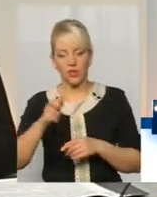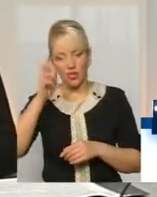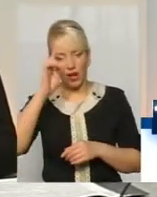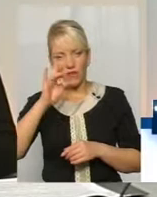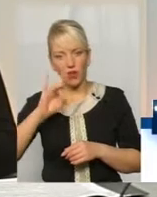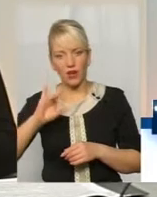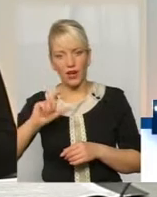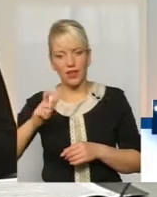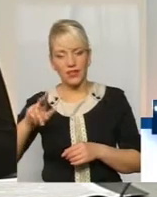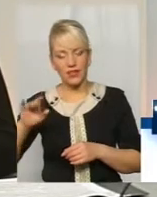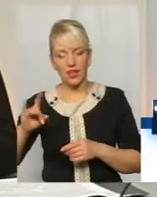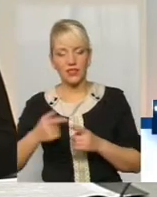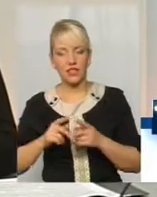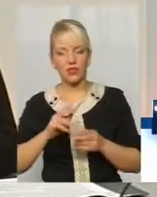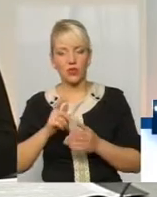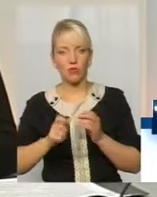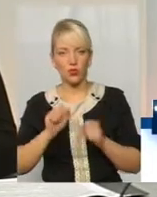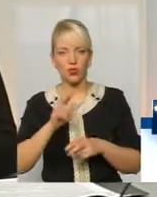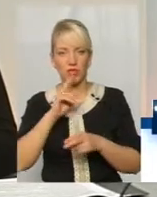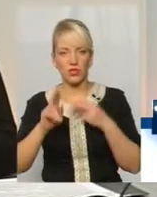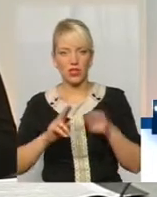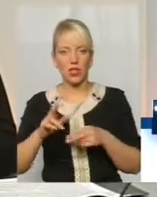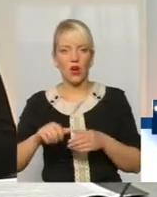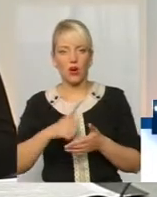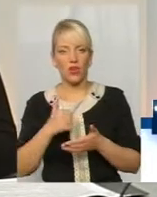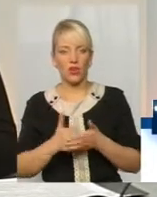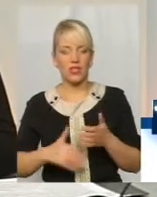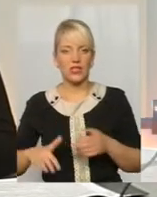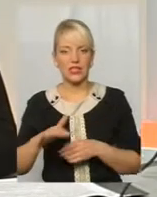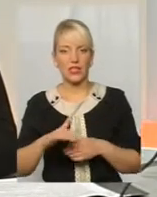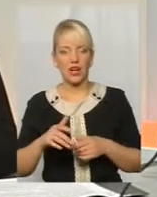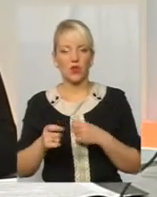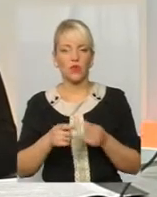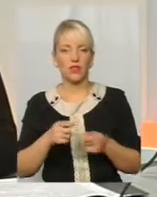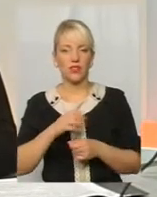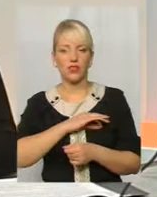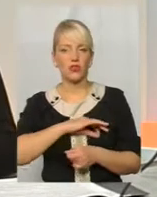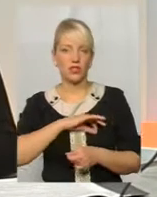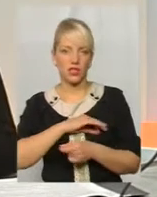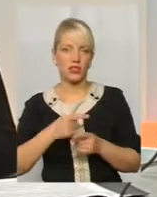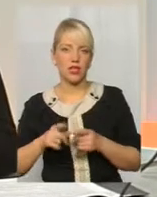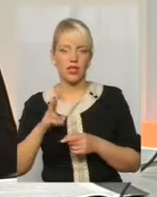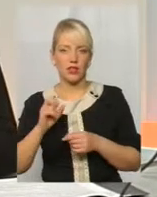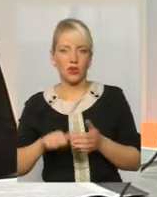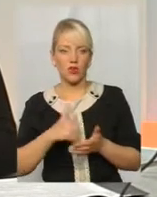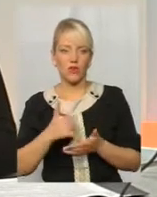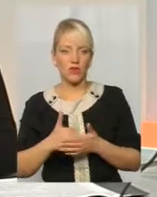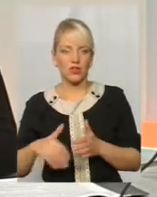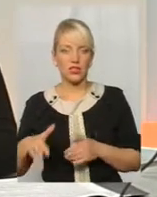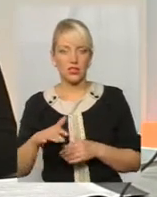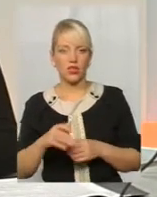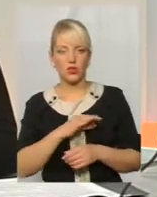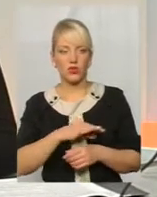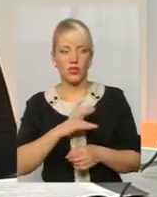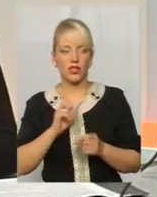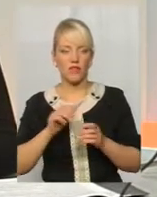відповідний заявник може написати скаргу до головного територіального управління юстиції. При головному територіальному управлінні юстиції на виконання